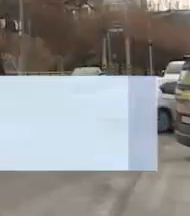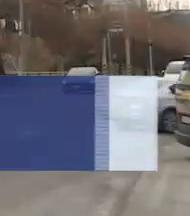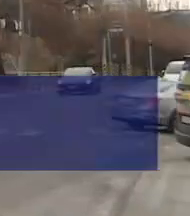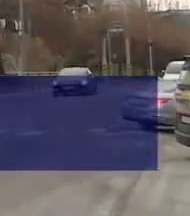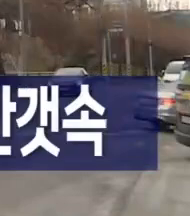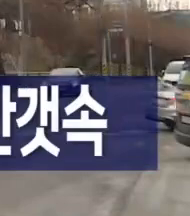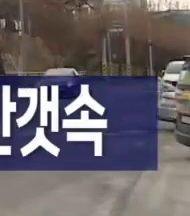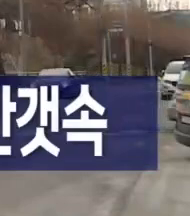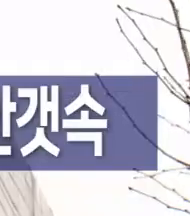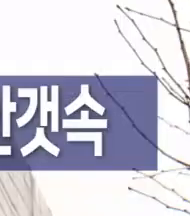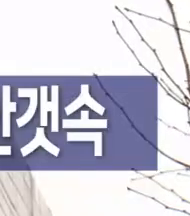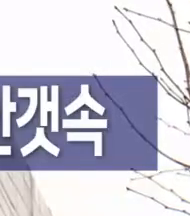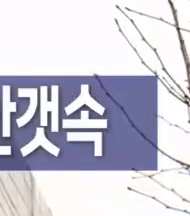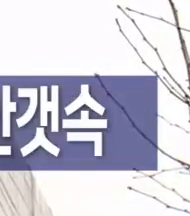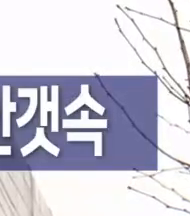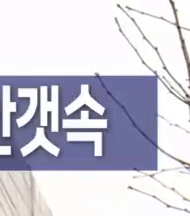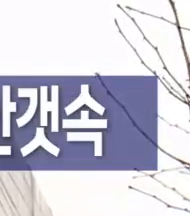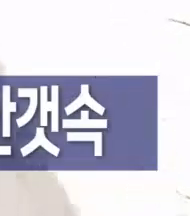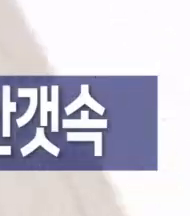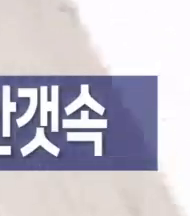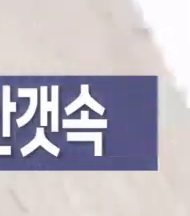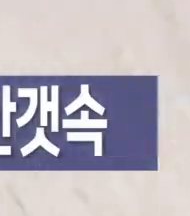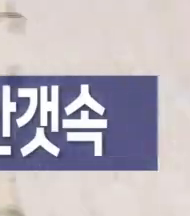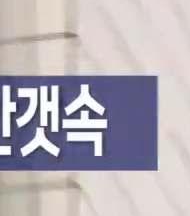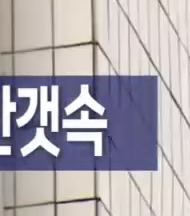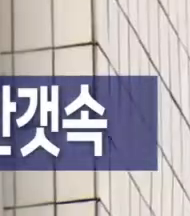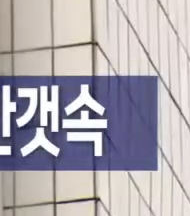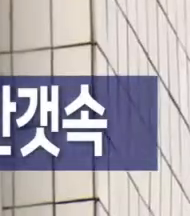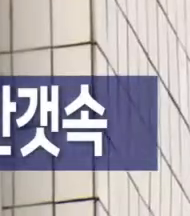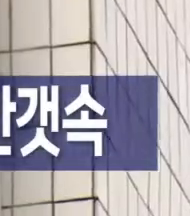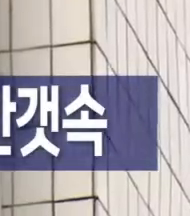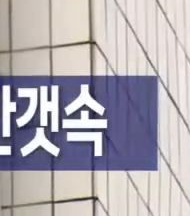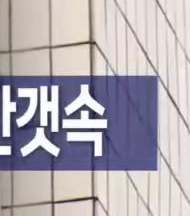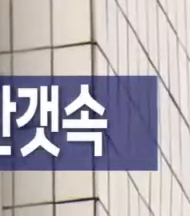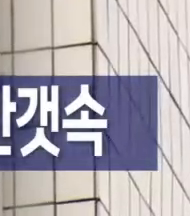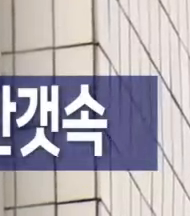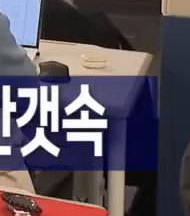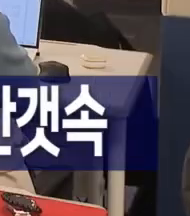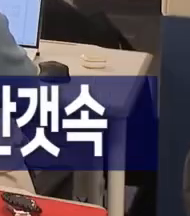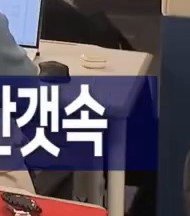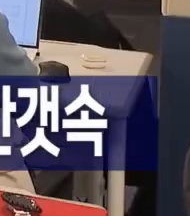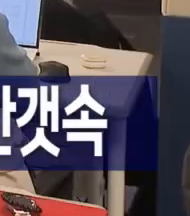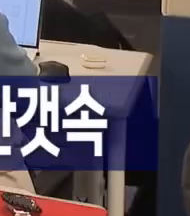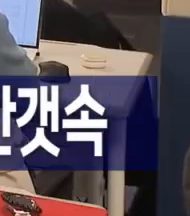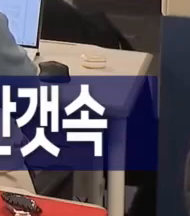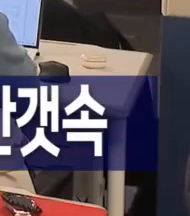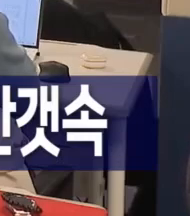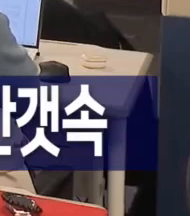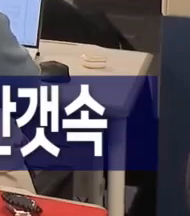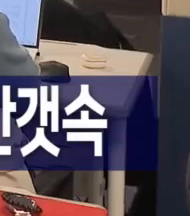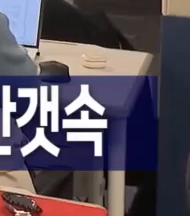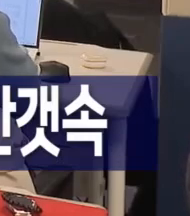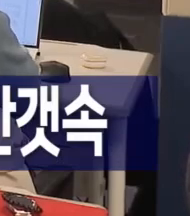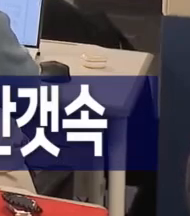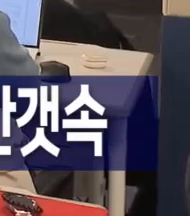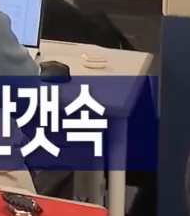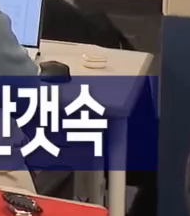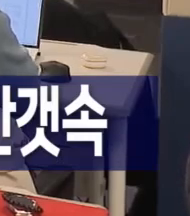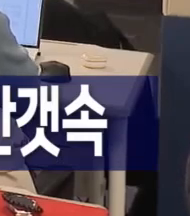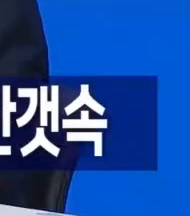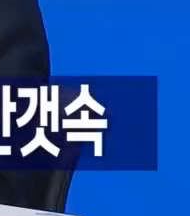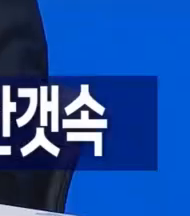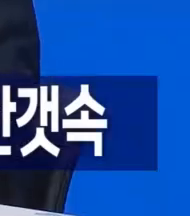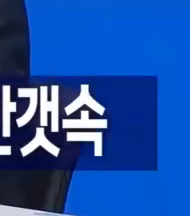국민의힘은 전현직 국회의원들의 공천 확정으로 총선 대진표가 거의 확정됐지만 더불어민주당은 여전히 후보